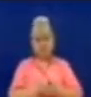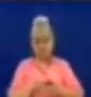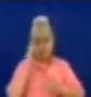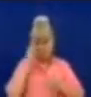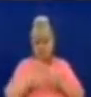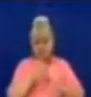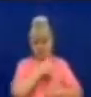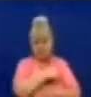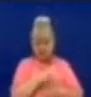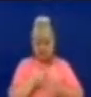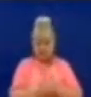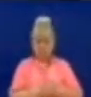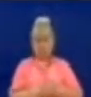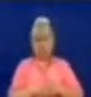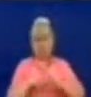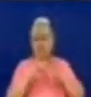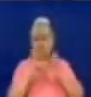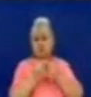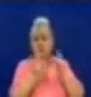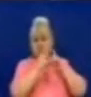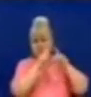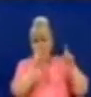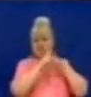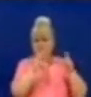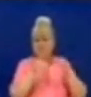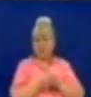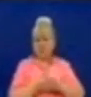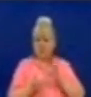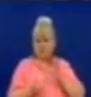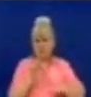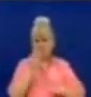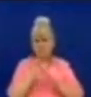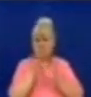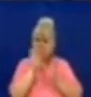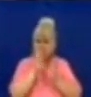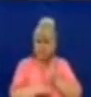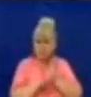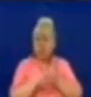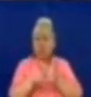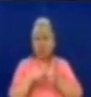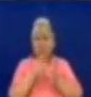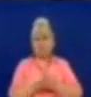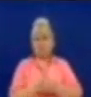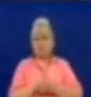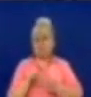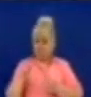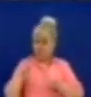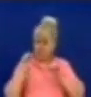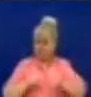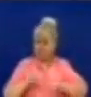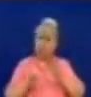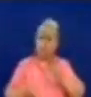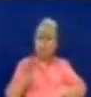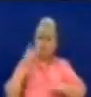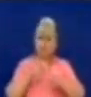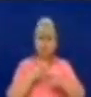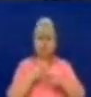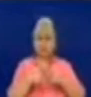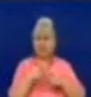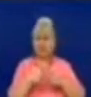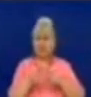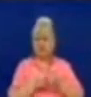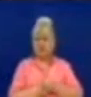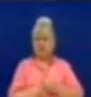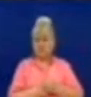ne lam pas, përkundër të gjitha institucionet tjera që thonë që rritja ekonomike ka qenë më vogël, ta insistojnë që ka qenë më e madhe, mendoj që kjo po e shkakton një